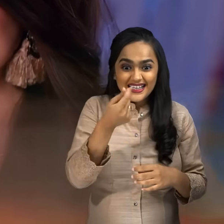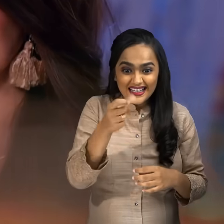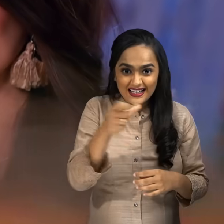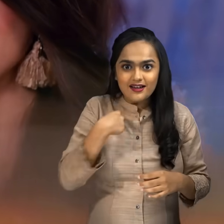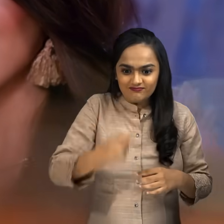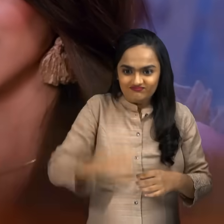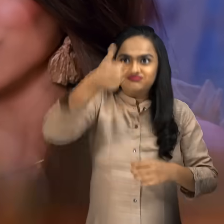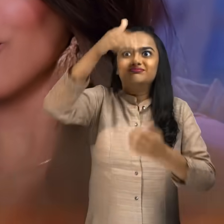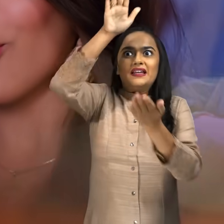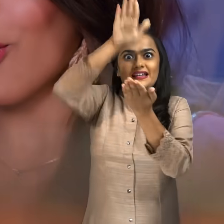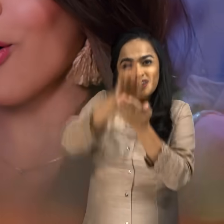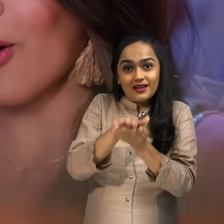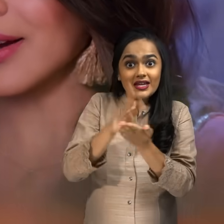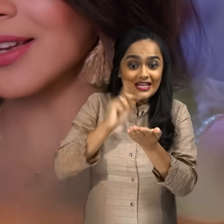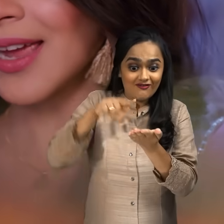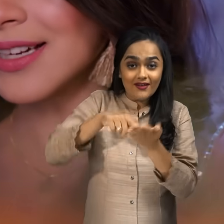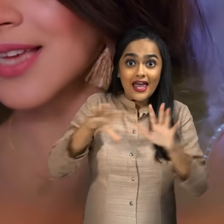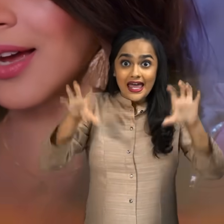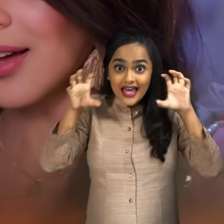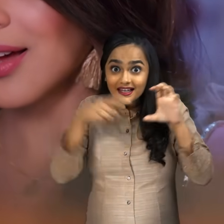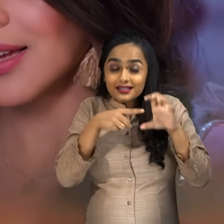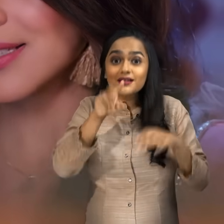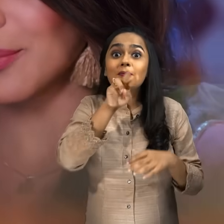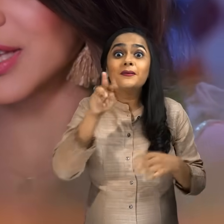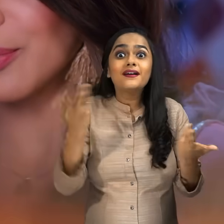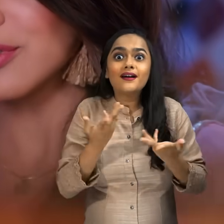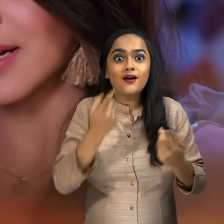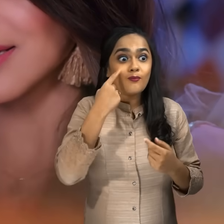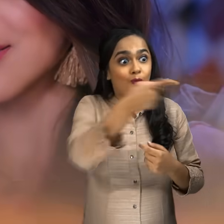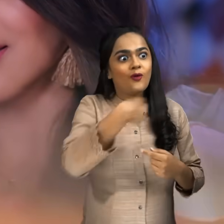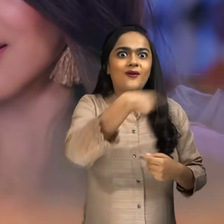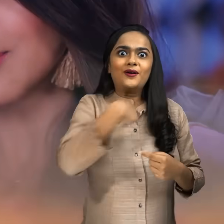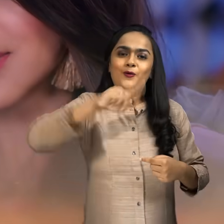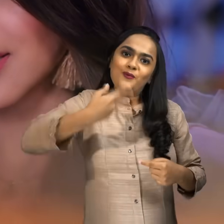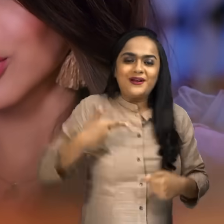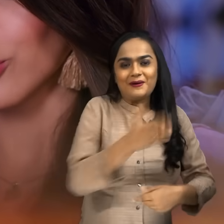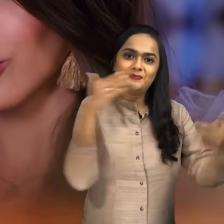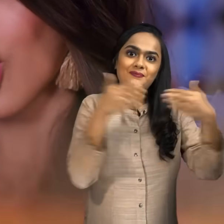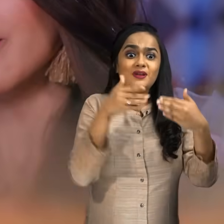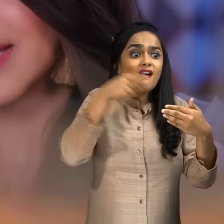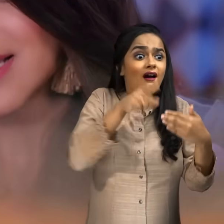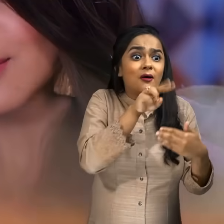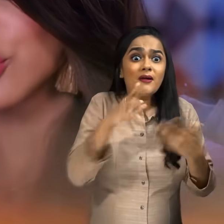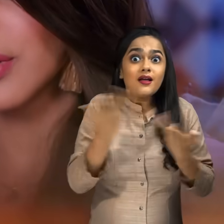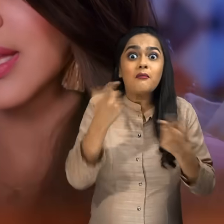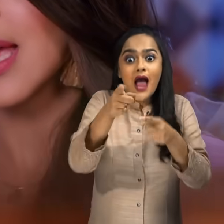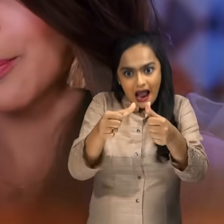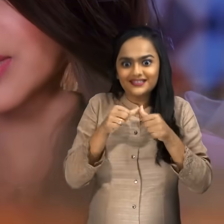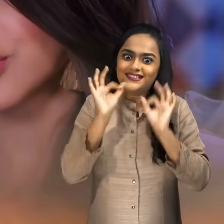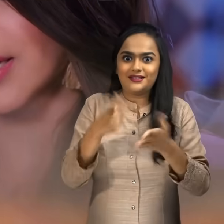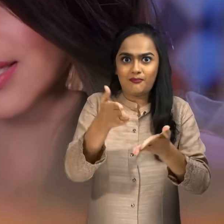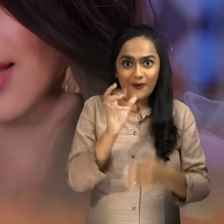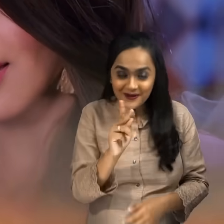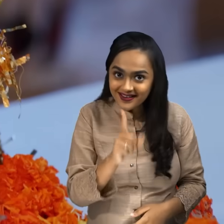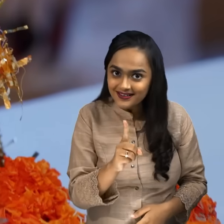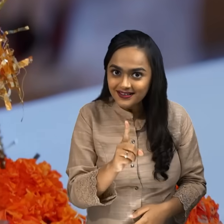मैं इस सिक्के को उछालती हूँ और अगर हेड्स आया, इसका मतलब मैं उस लड़के से जाकर कल मिल सकती हूँ, और मैं ये समझूंगी कि ये आपकी